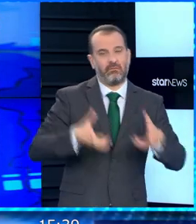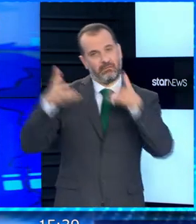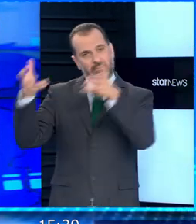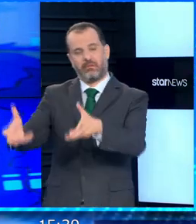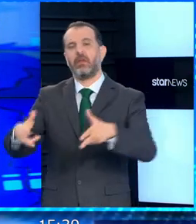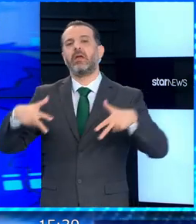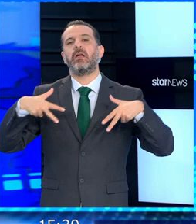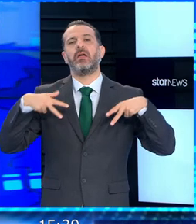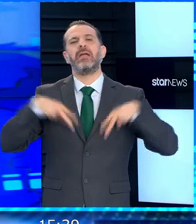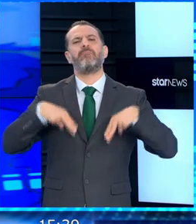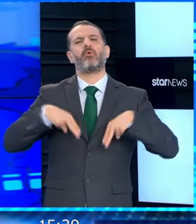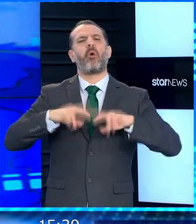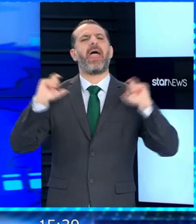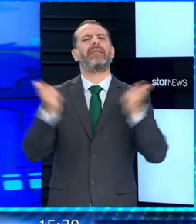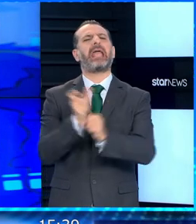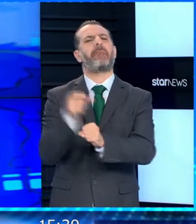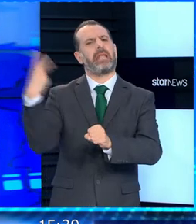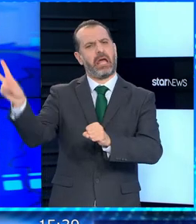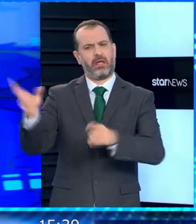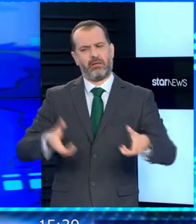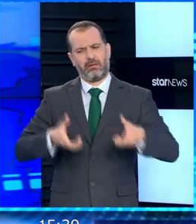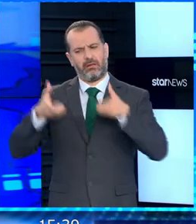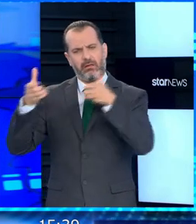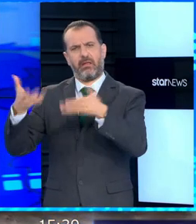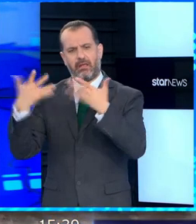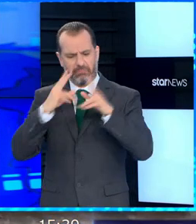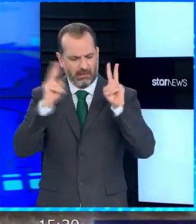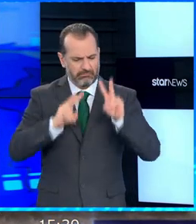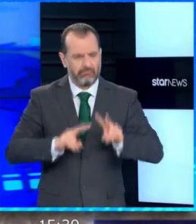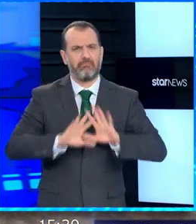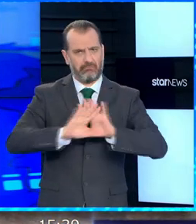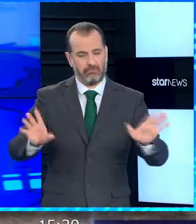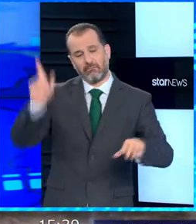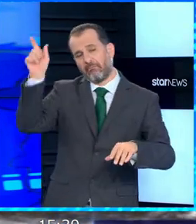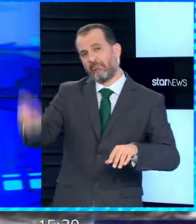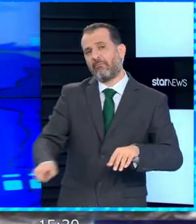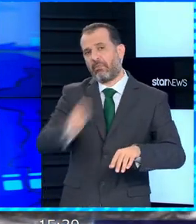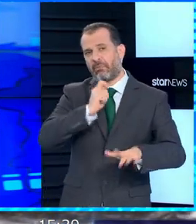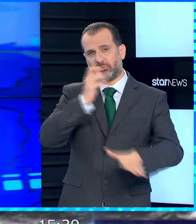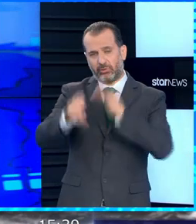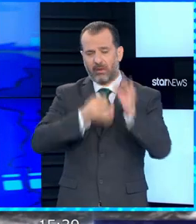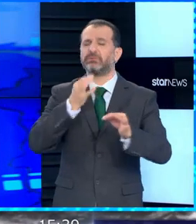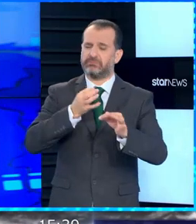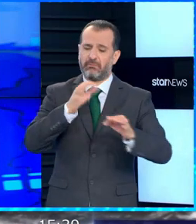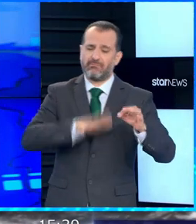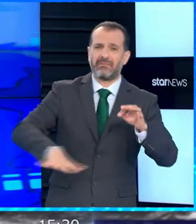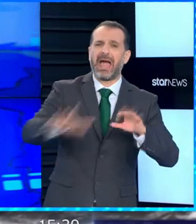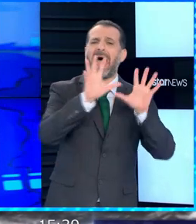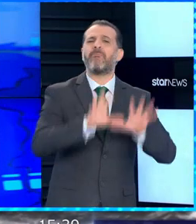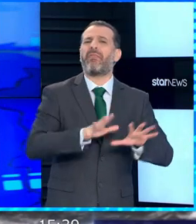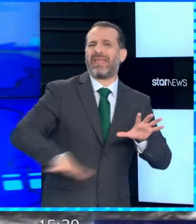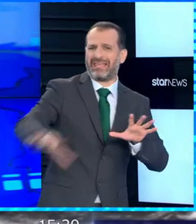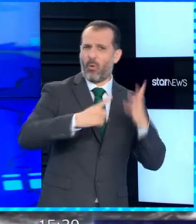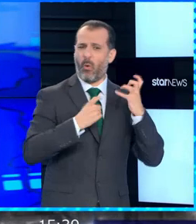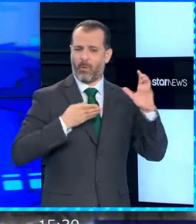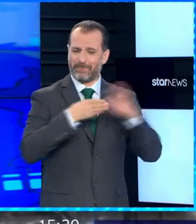μας συντάκτης Κώστας Σημεωνίδης θα μας ενημερώσει αναλυτικά. Ράνια, πράγματι δεν είχε καθαριστεί τελικά όπως έπρεπε η περιοχή γύρω από τις αποθήκες